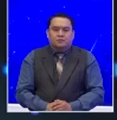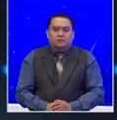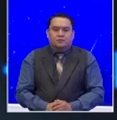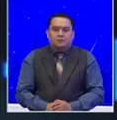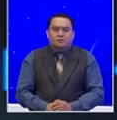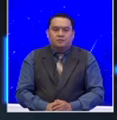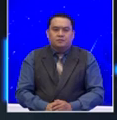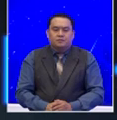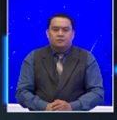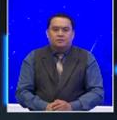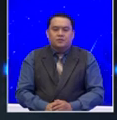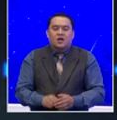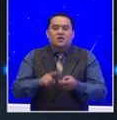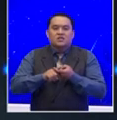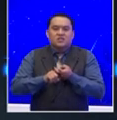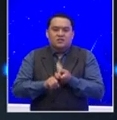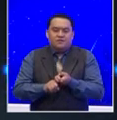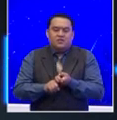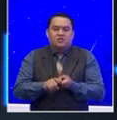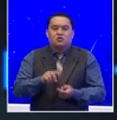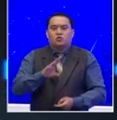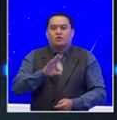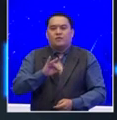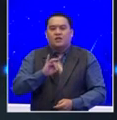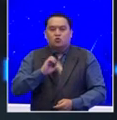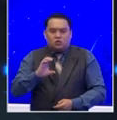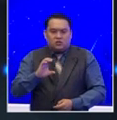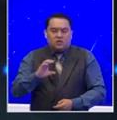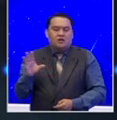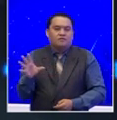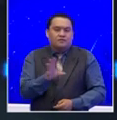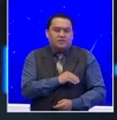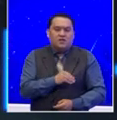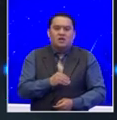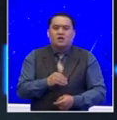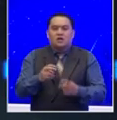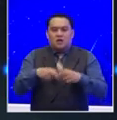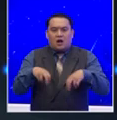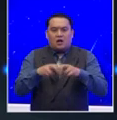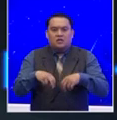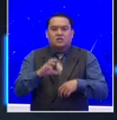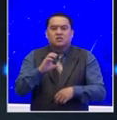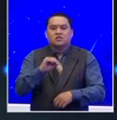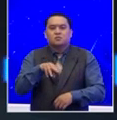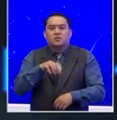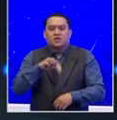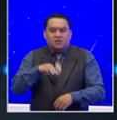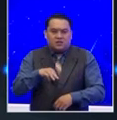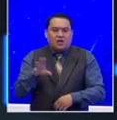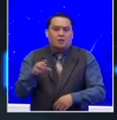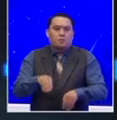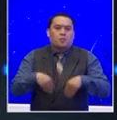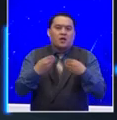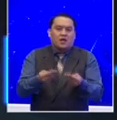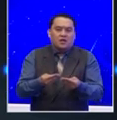В связи с ситуацией, вызванной эпидемией коронавируса, все ранее изъятые в ходе расследования спиртосодержащие вещества